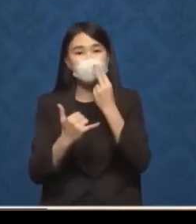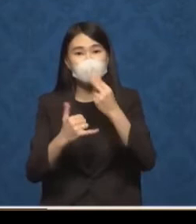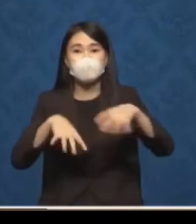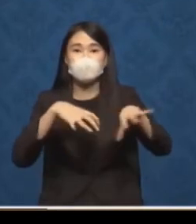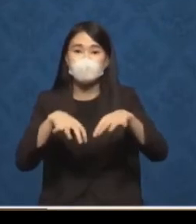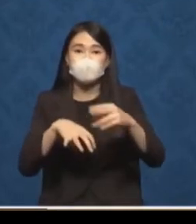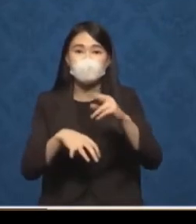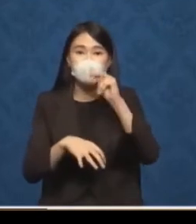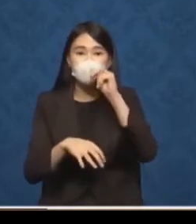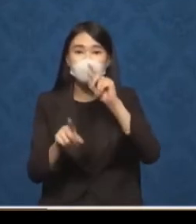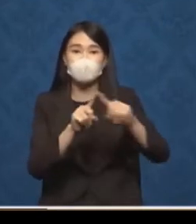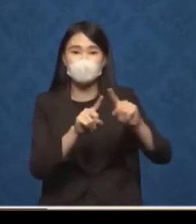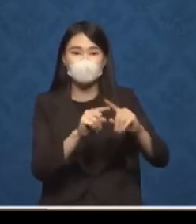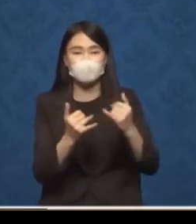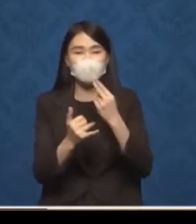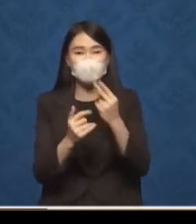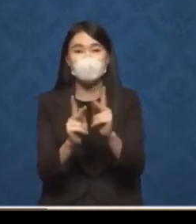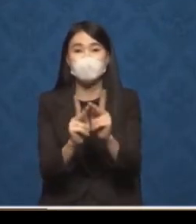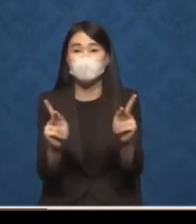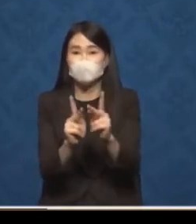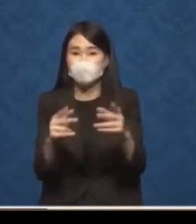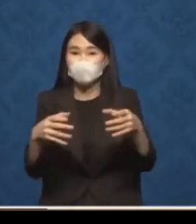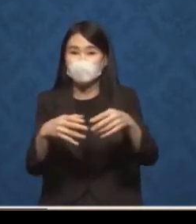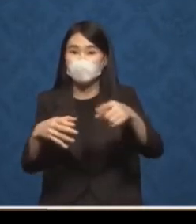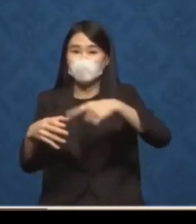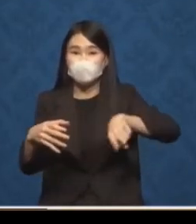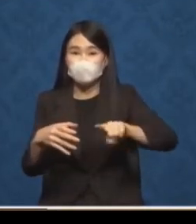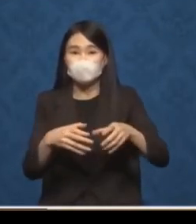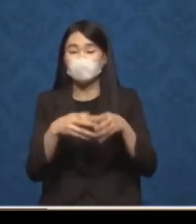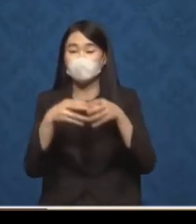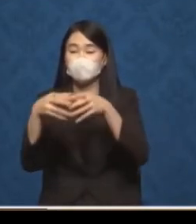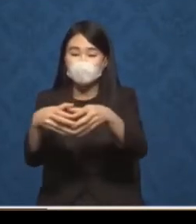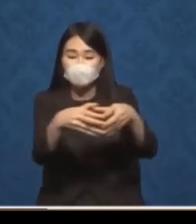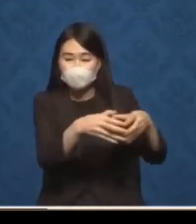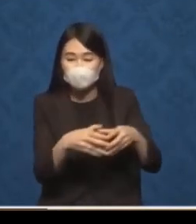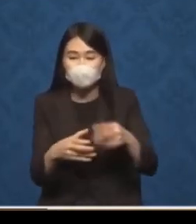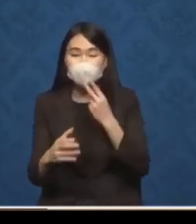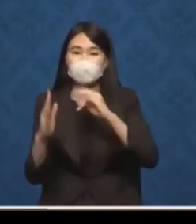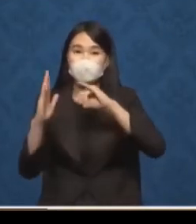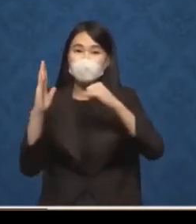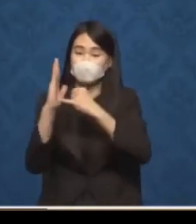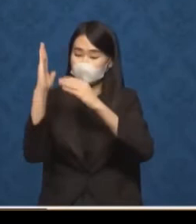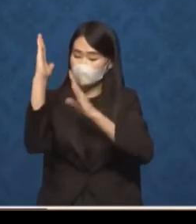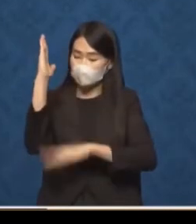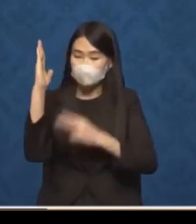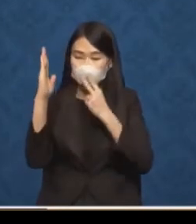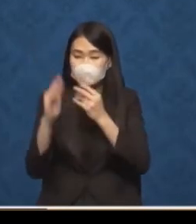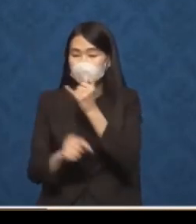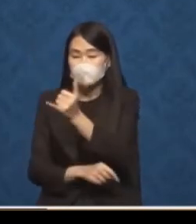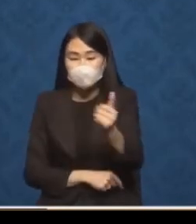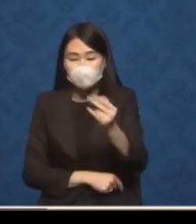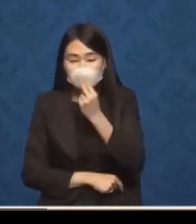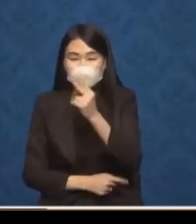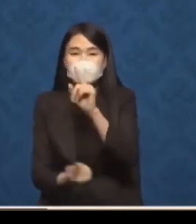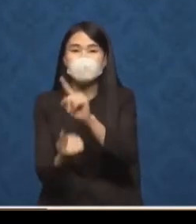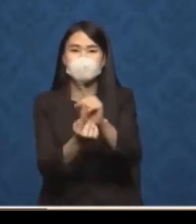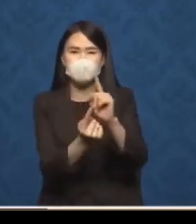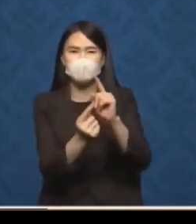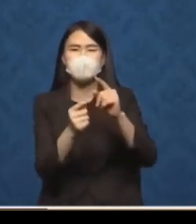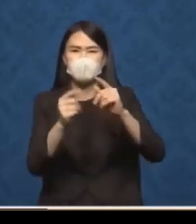านี้ทางคณะกรรมการก็ได้ลงพื้นที่เกือบครบทุกจังหวัดได้พบกับปัญห